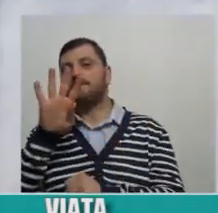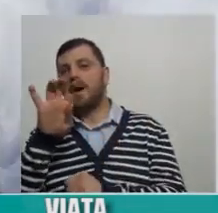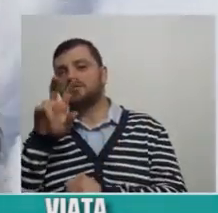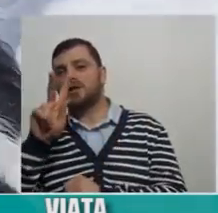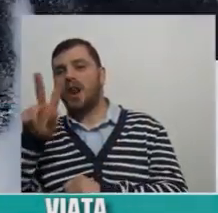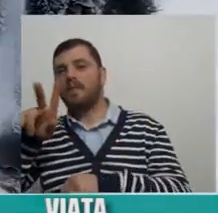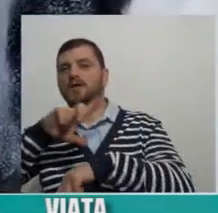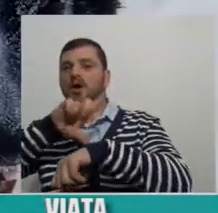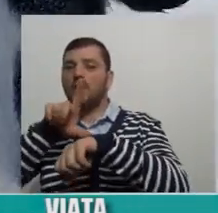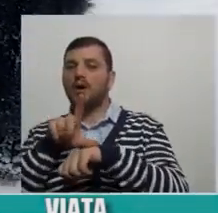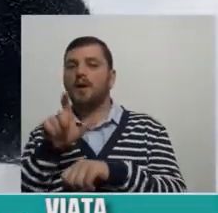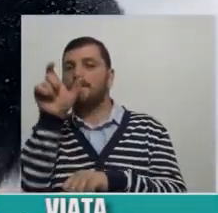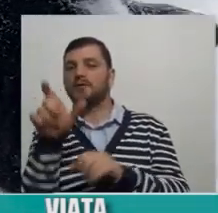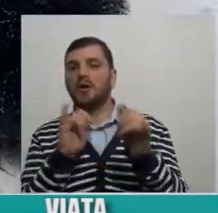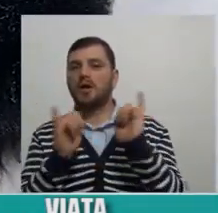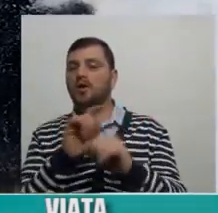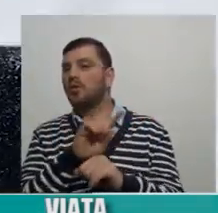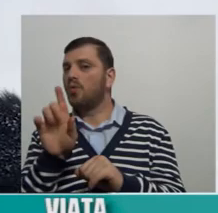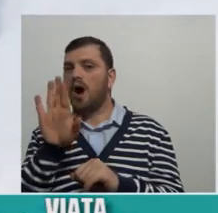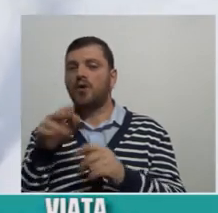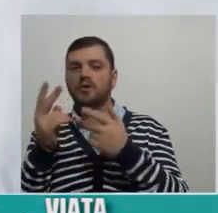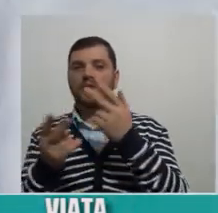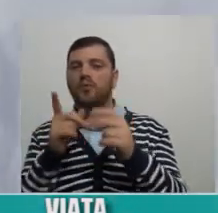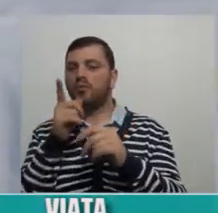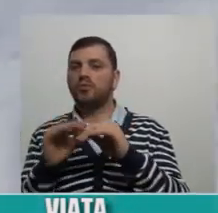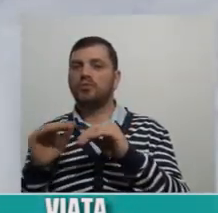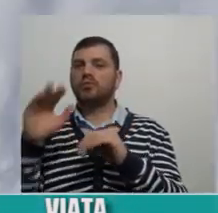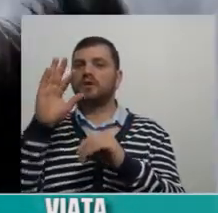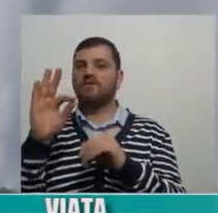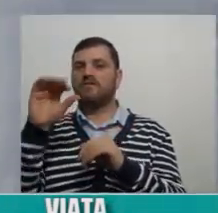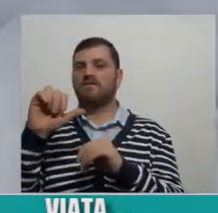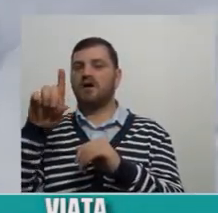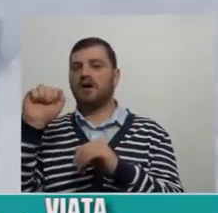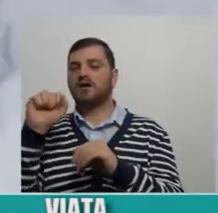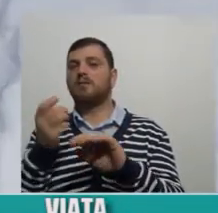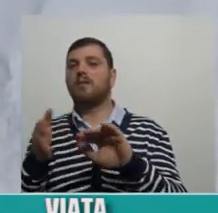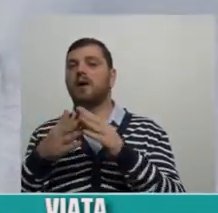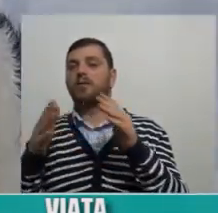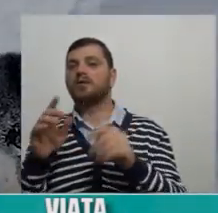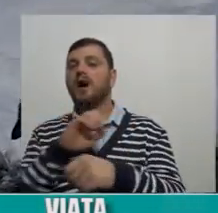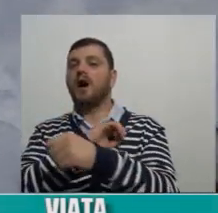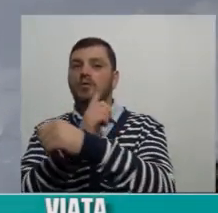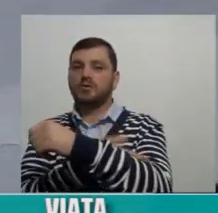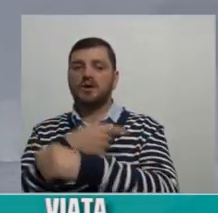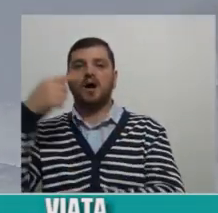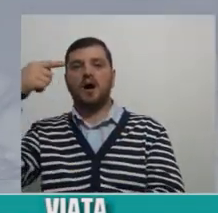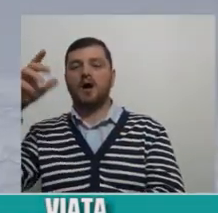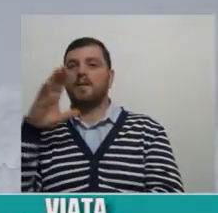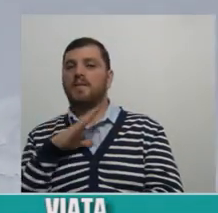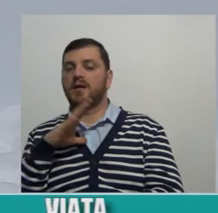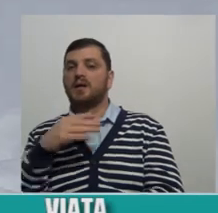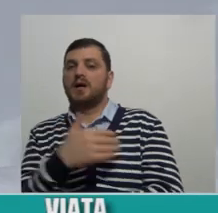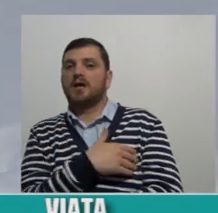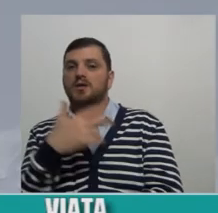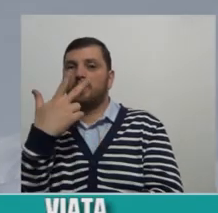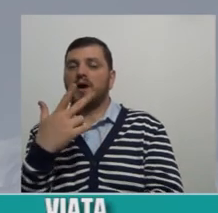30-40 de kilometri la oră, așa că turiștii nu au ce căuta în zona înaltă a Făgărașului. Mai mult, autoritățile au anunțat risc